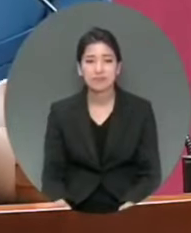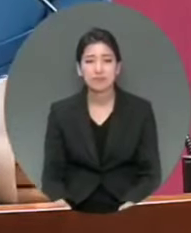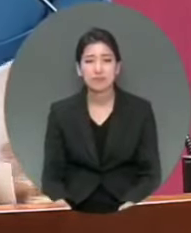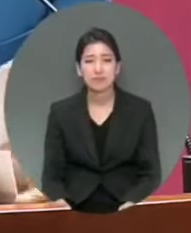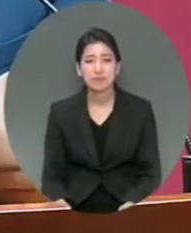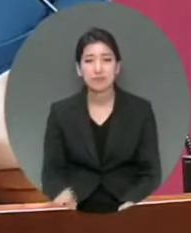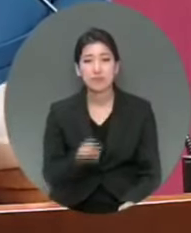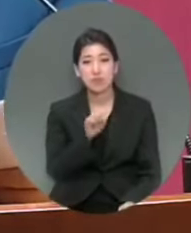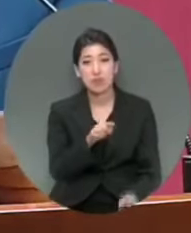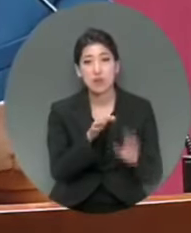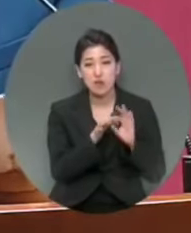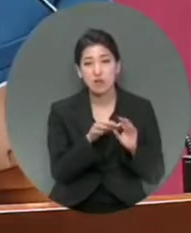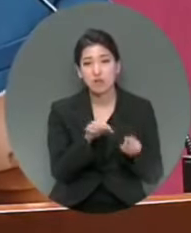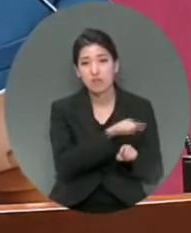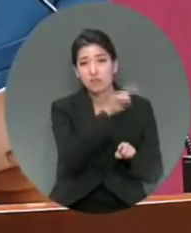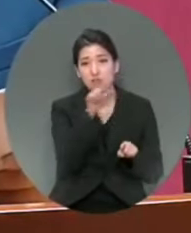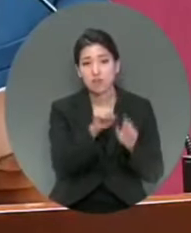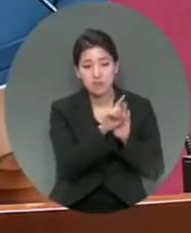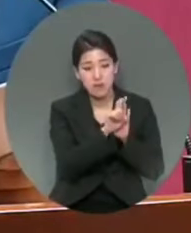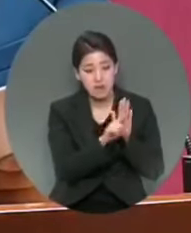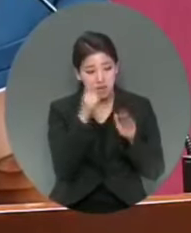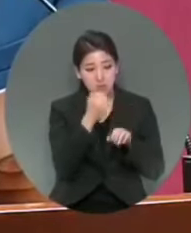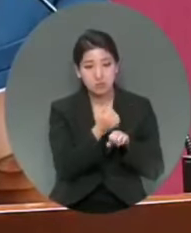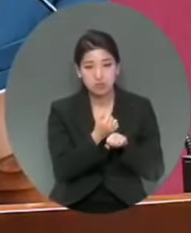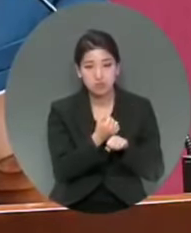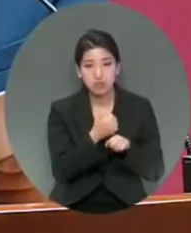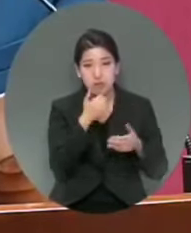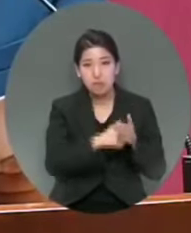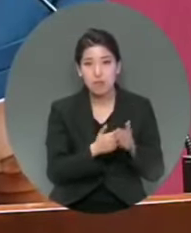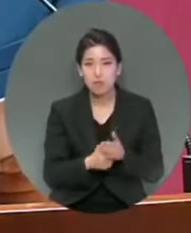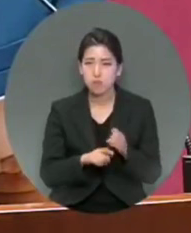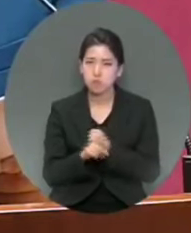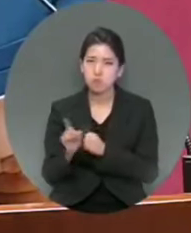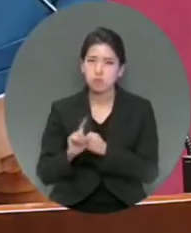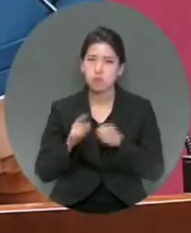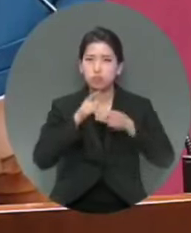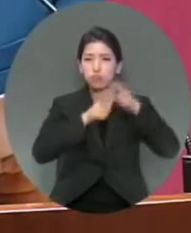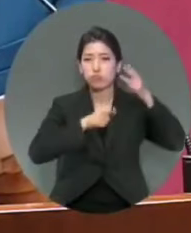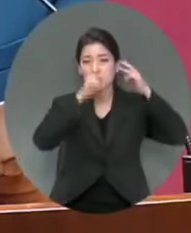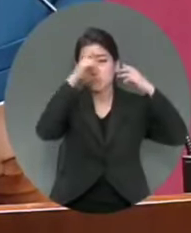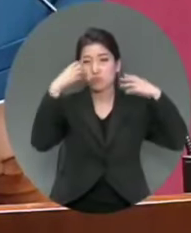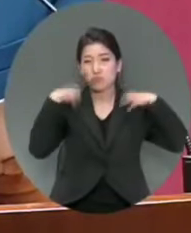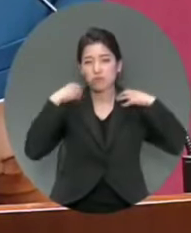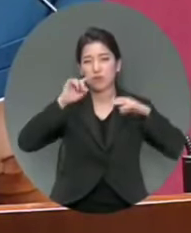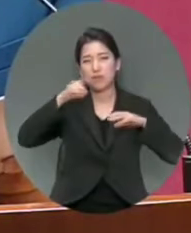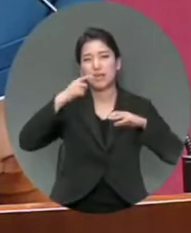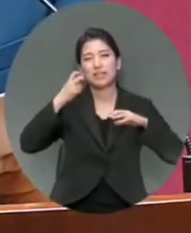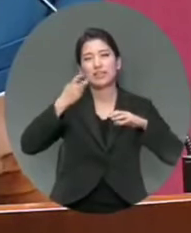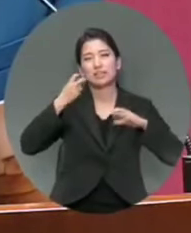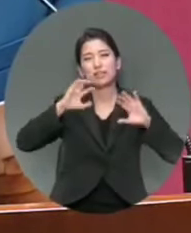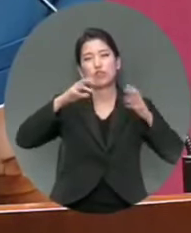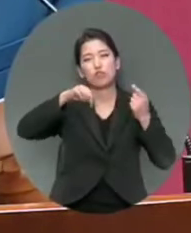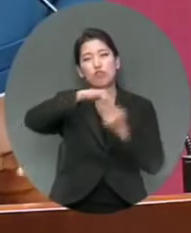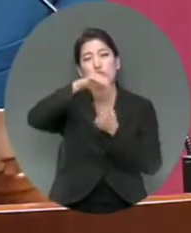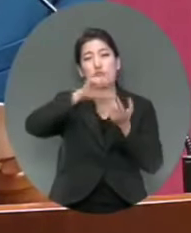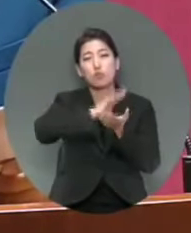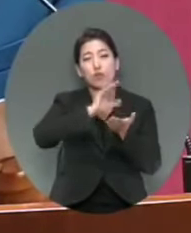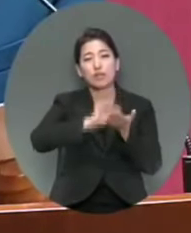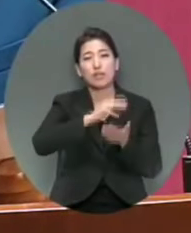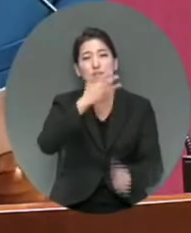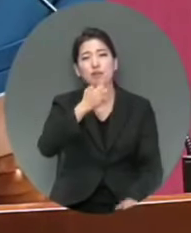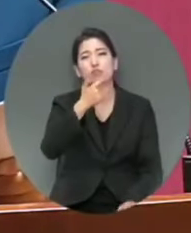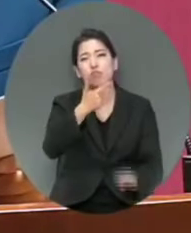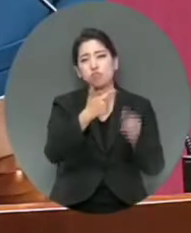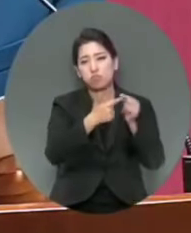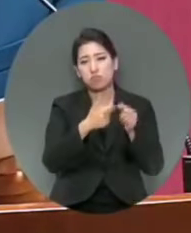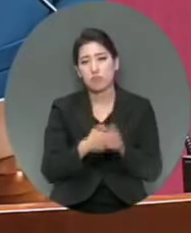근데 이 비이산화탄소 온실가스 저감 R&D 추진 경위를 좀 보면요. 윤석열 정부 120대 국정과제 86번인데 여기 보면